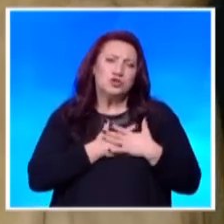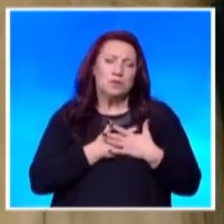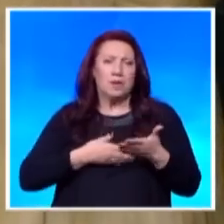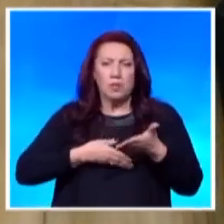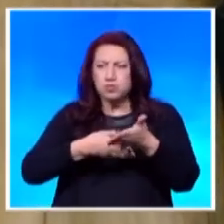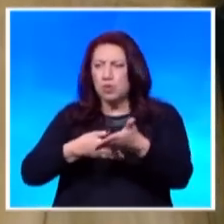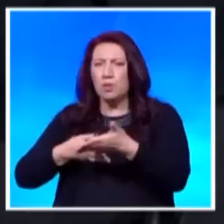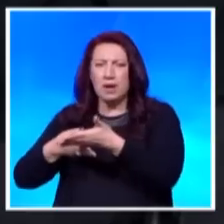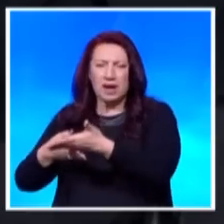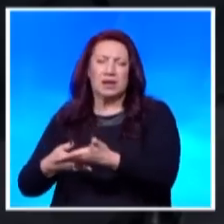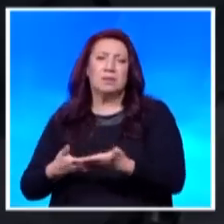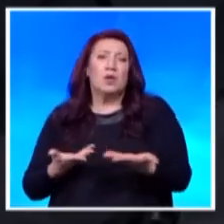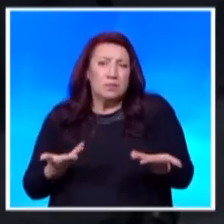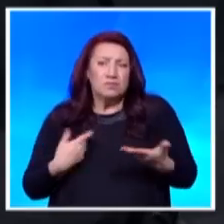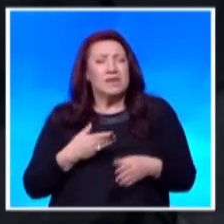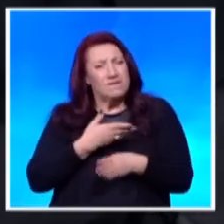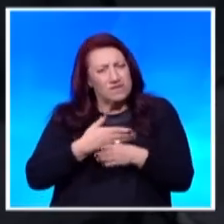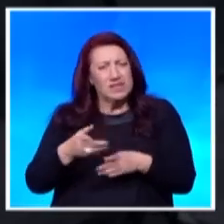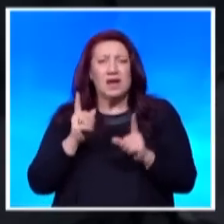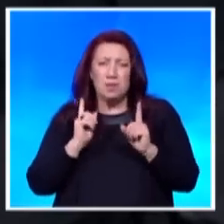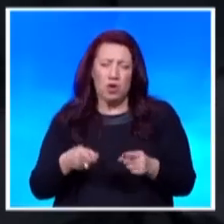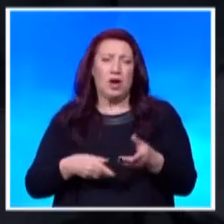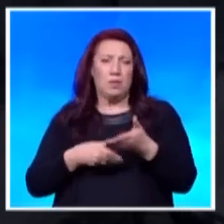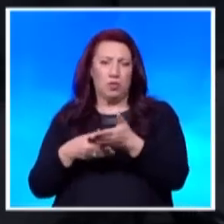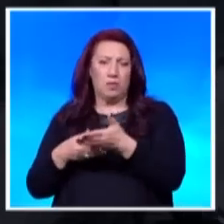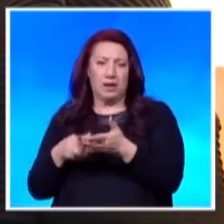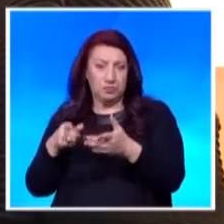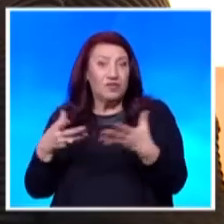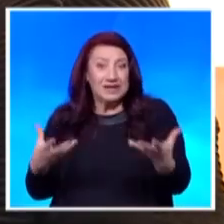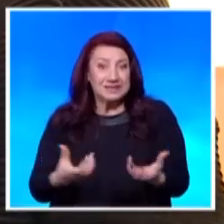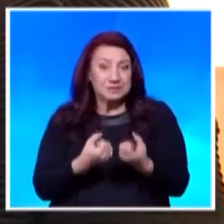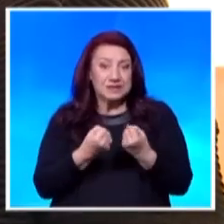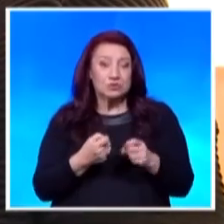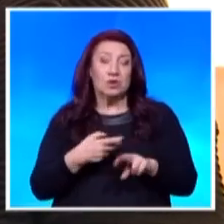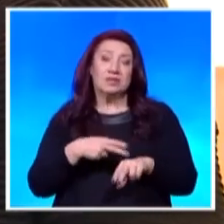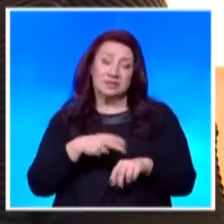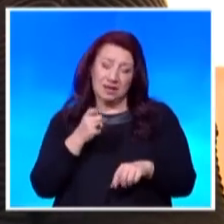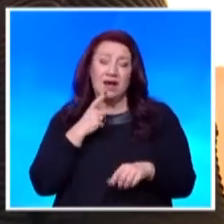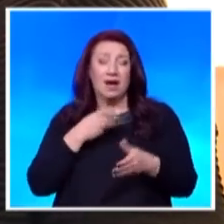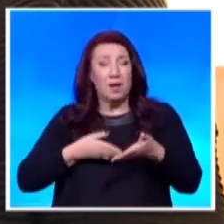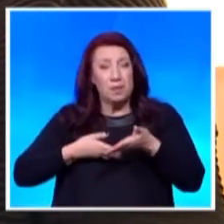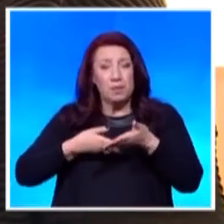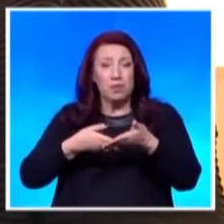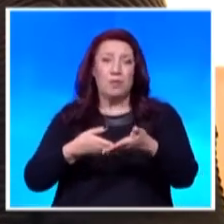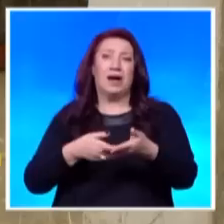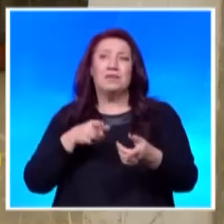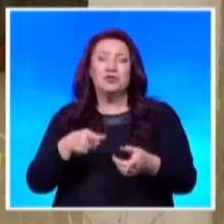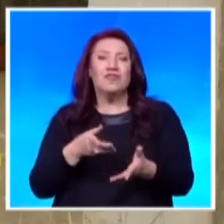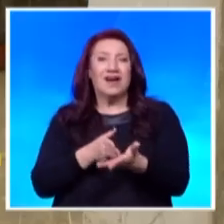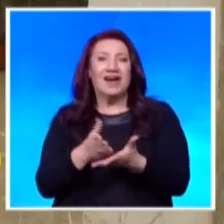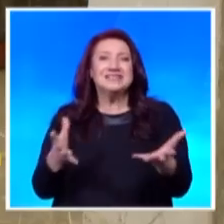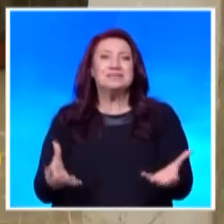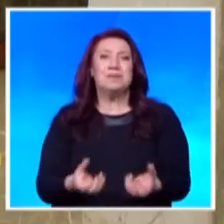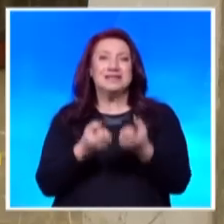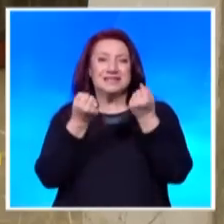когато мога. Това ли е спасението? Помощта? Помощта е спасението, да, според мен.